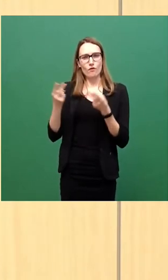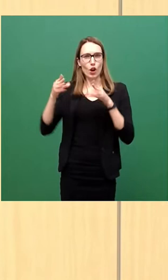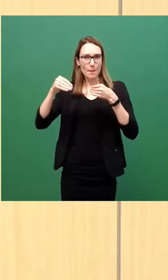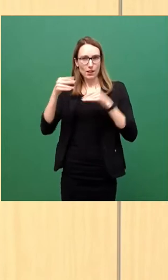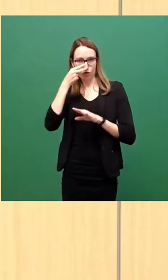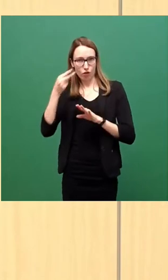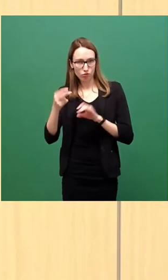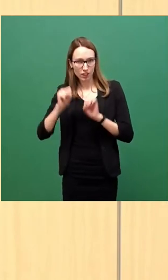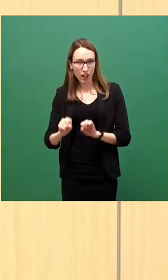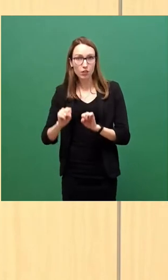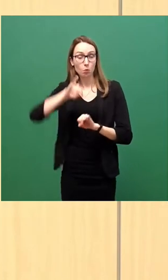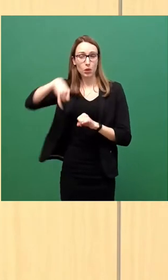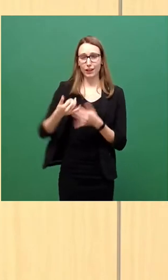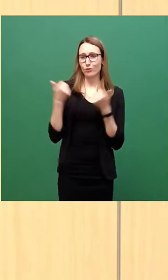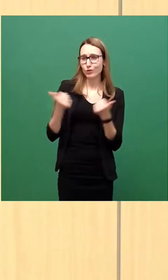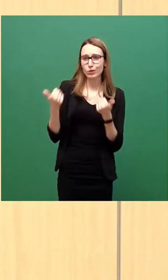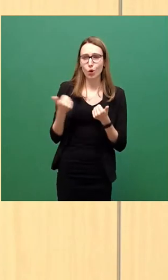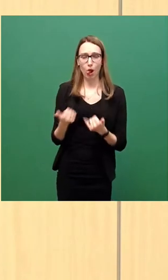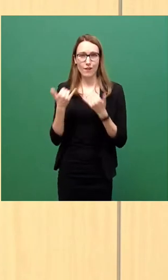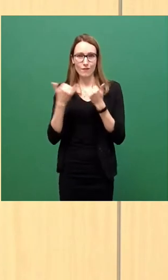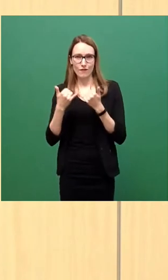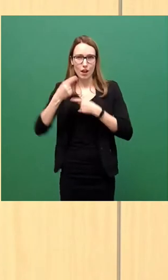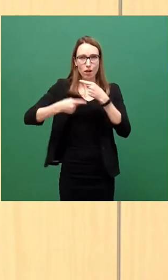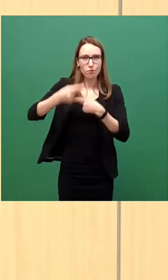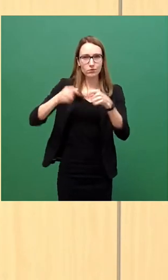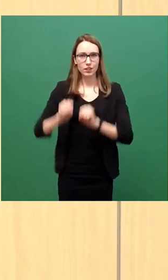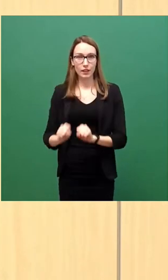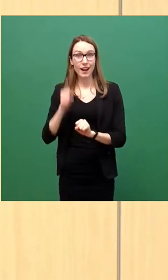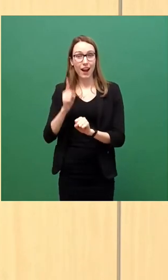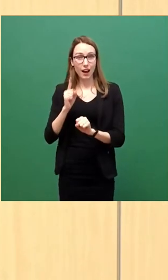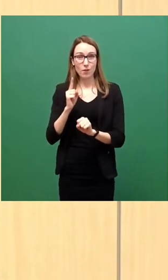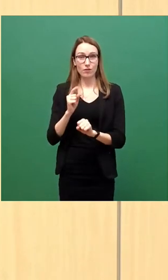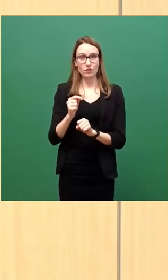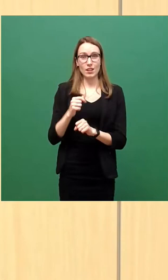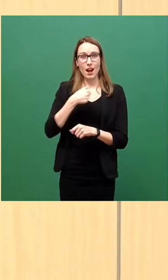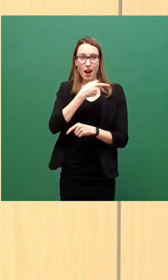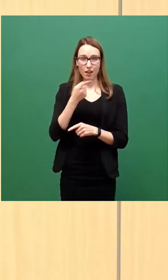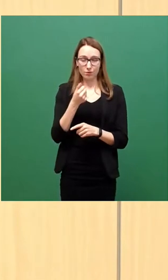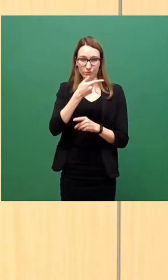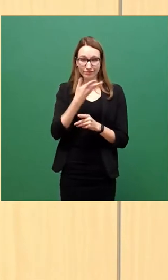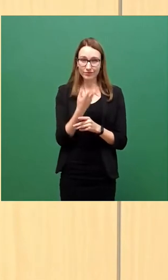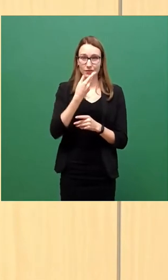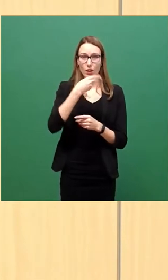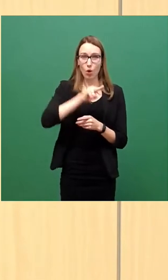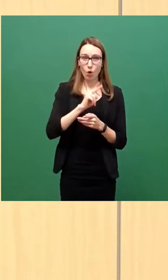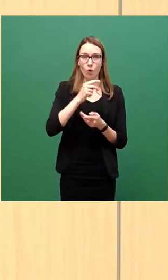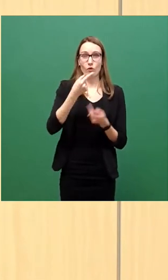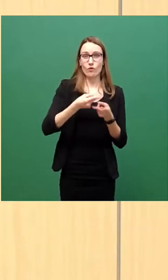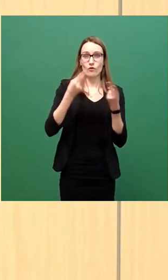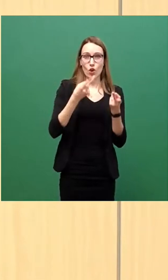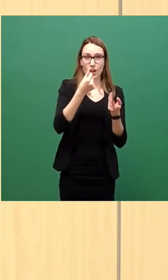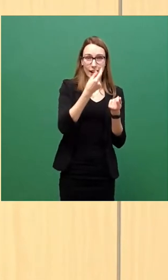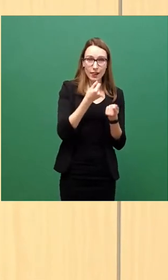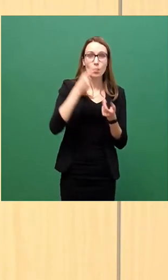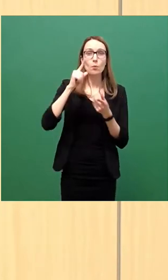Projekten umgegangen wird. Wir müssen aber immer dran denken, jeder Euro Fördergeld ist ein Euro Steuergeld. Und wir sind dafür, dass